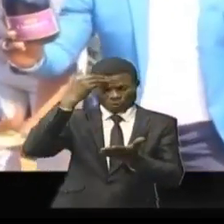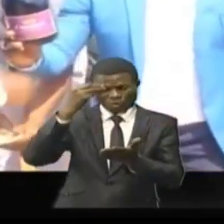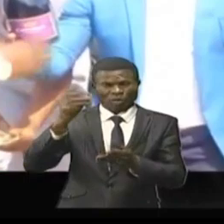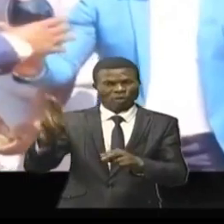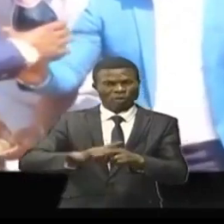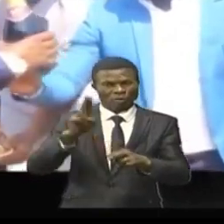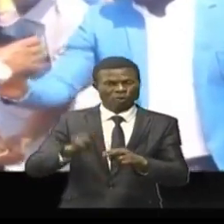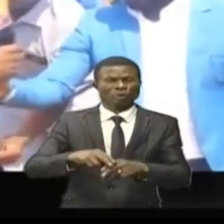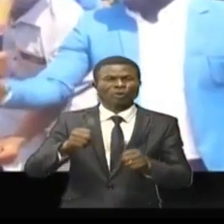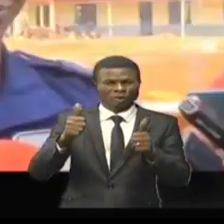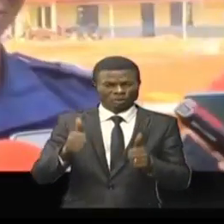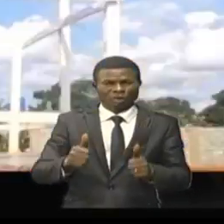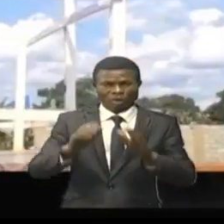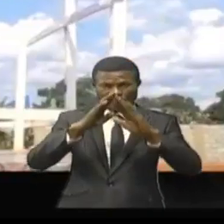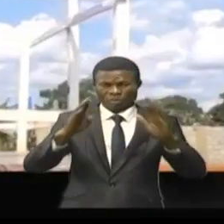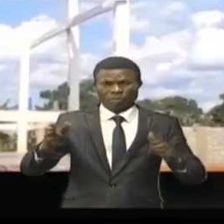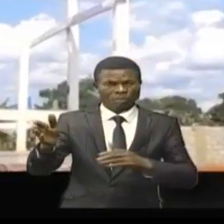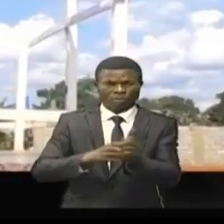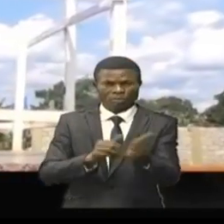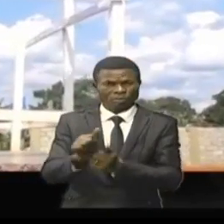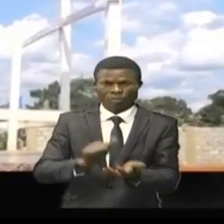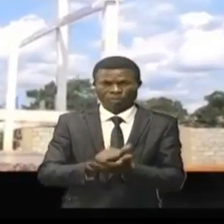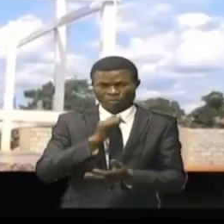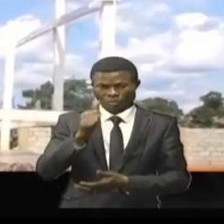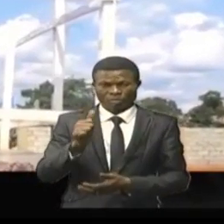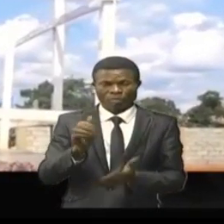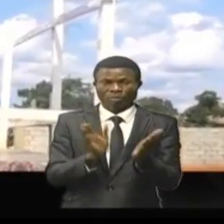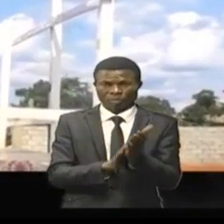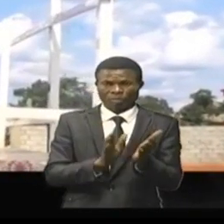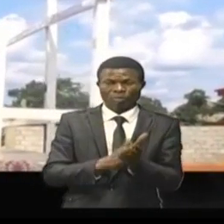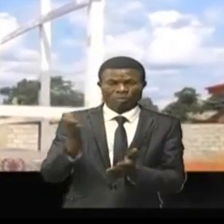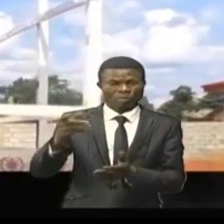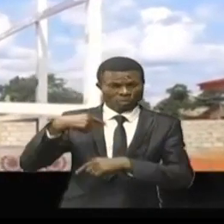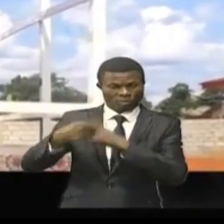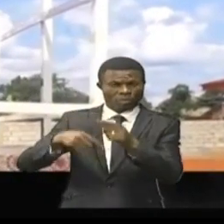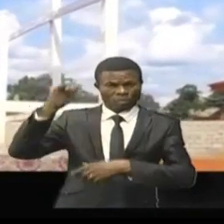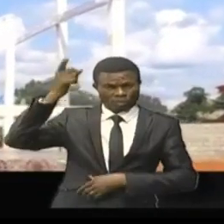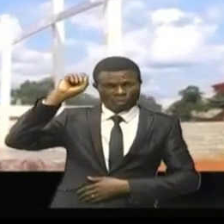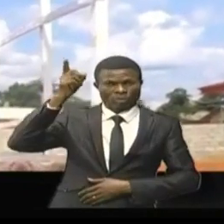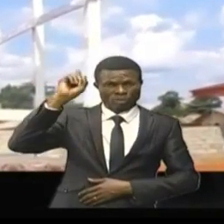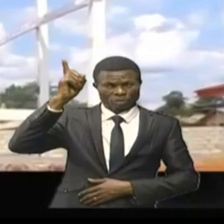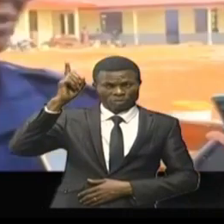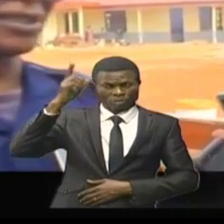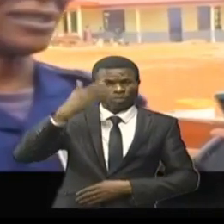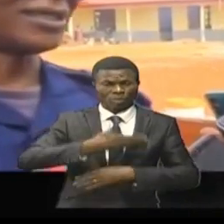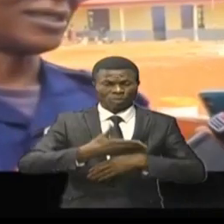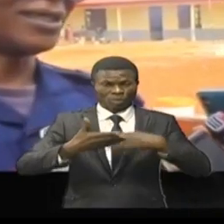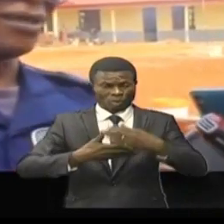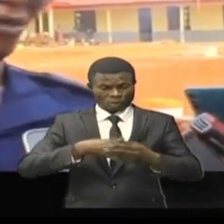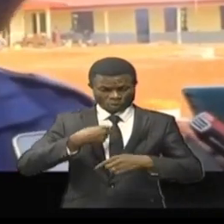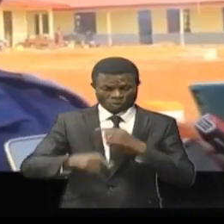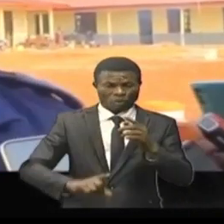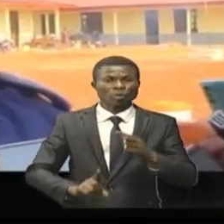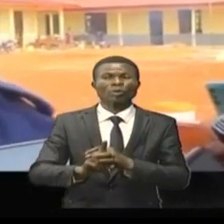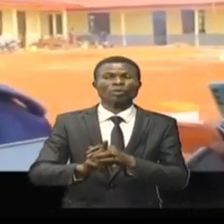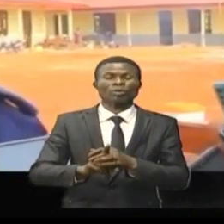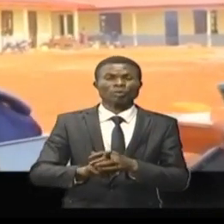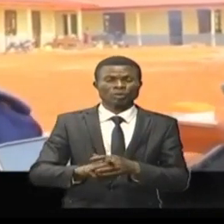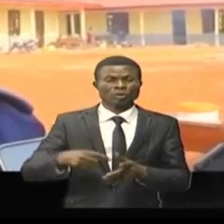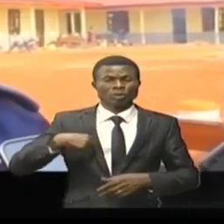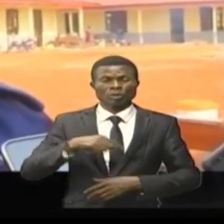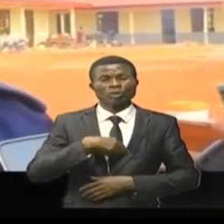rationnelle de cet ouvrage. Quand cette école a commencé à être construite, on